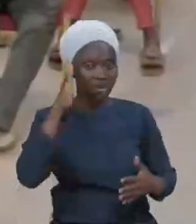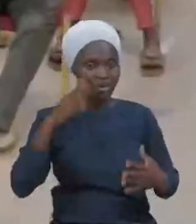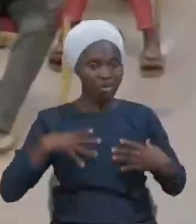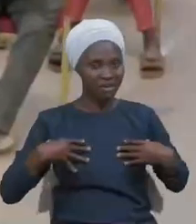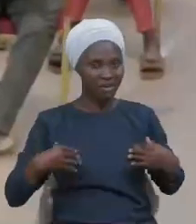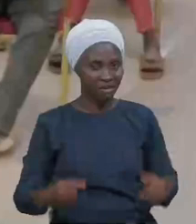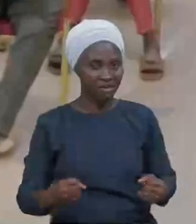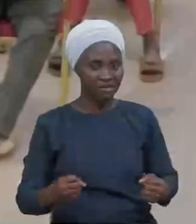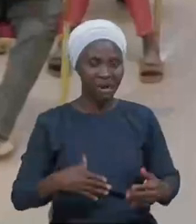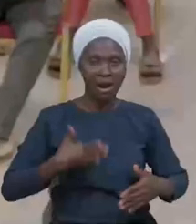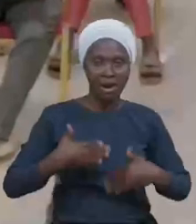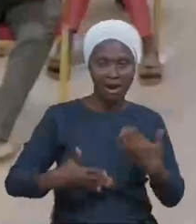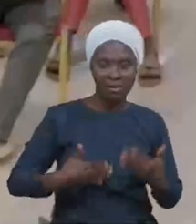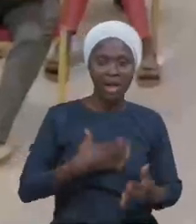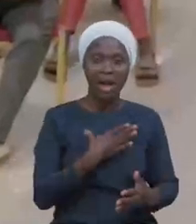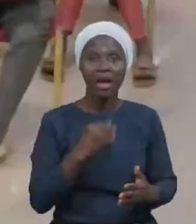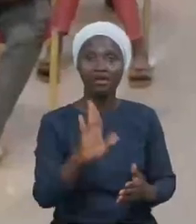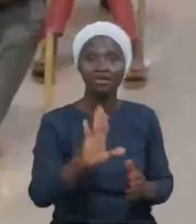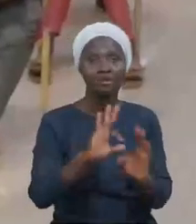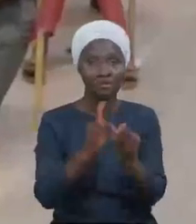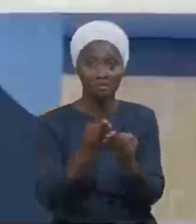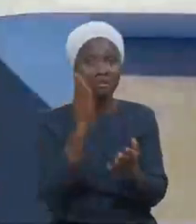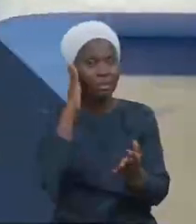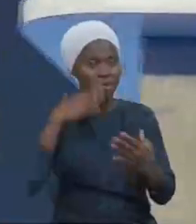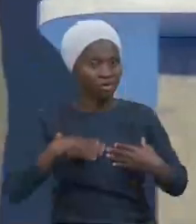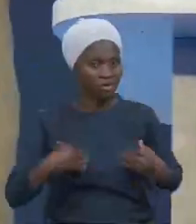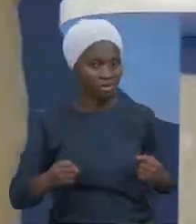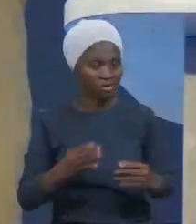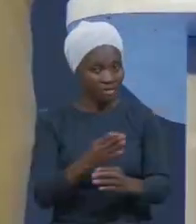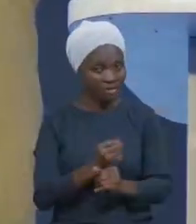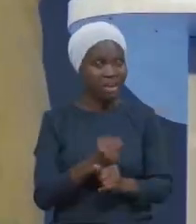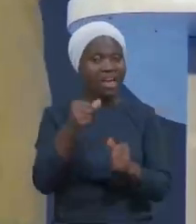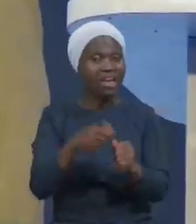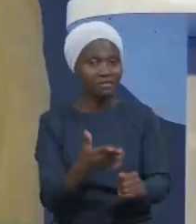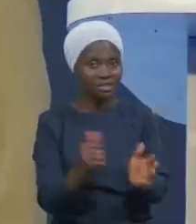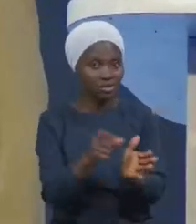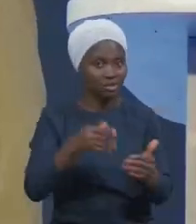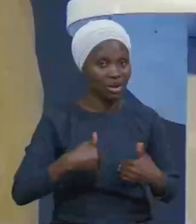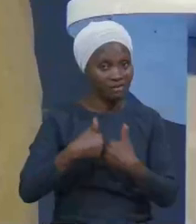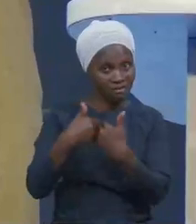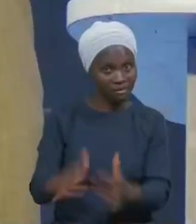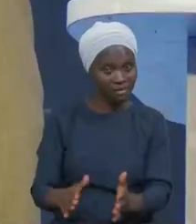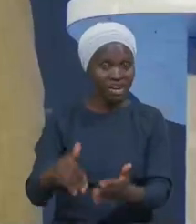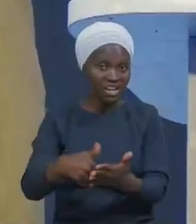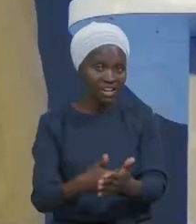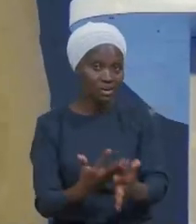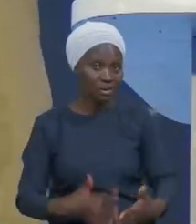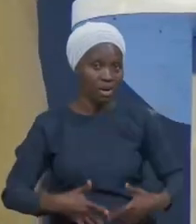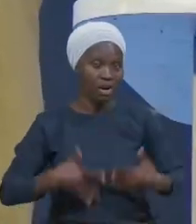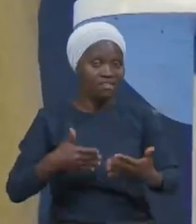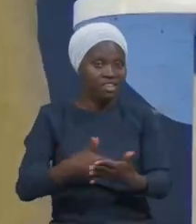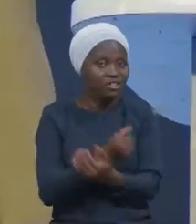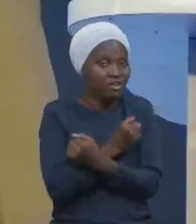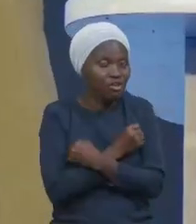ta famille va retrouver tout ce que tu as perdu. Une nouvelle vie, un nouvel amour